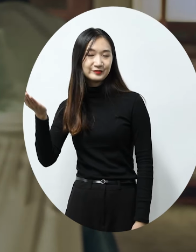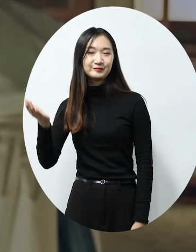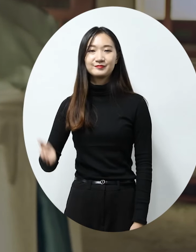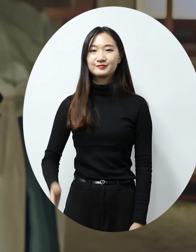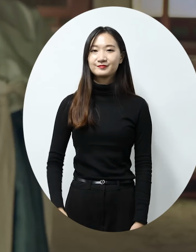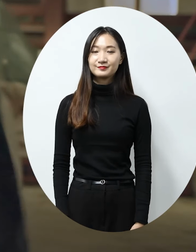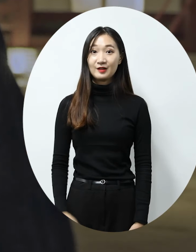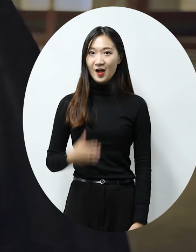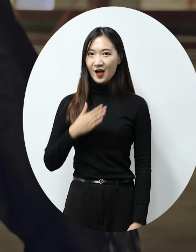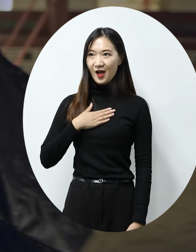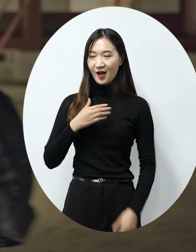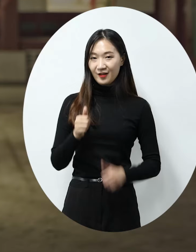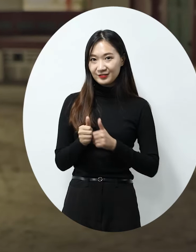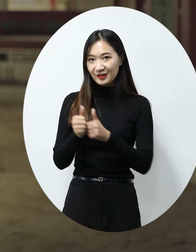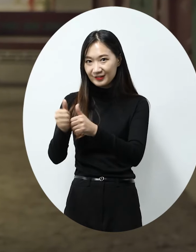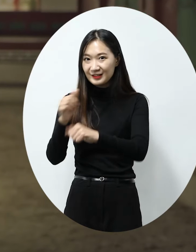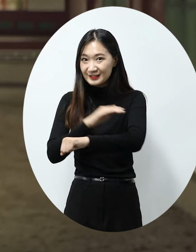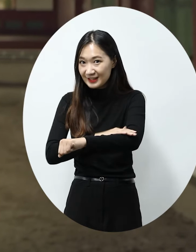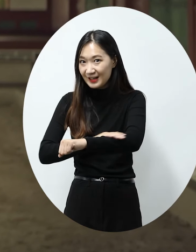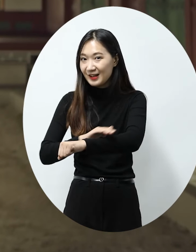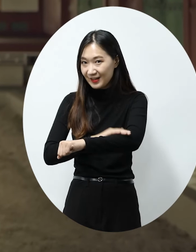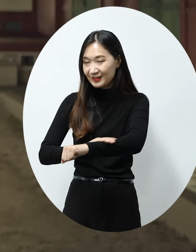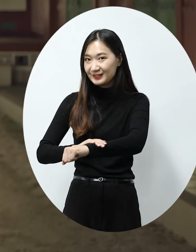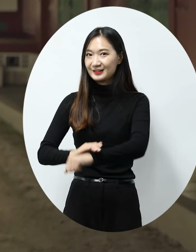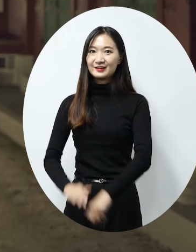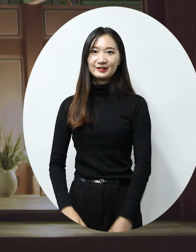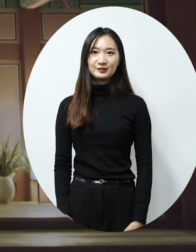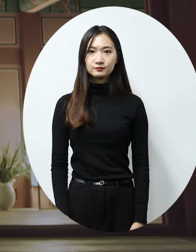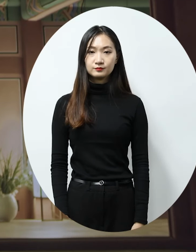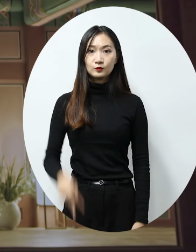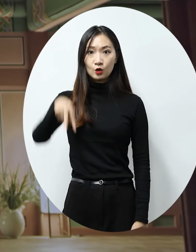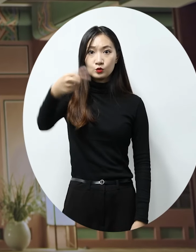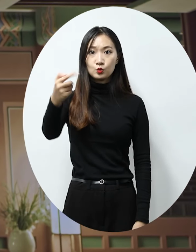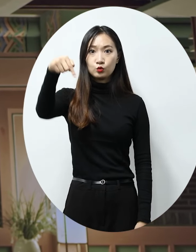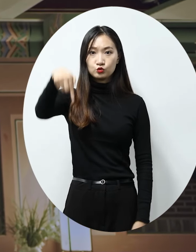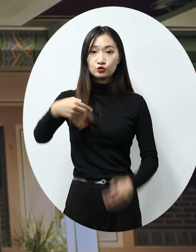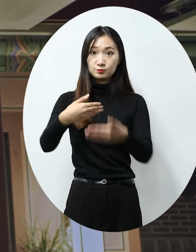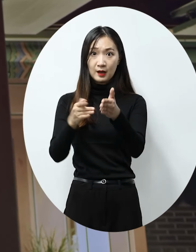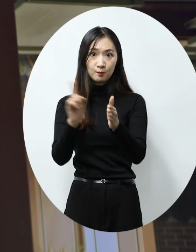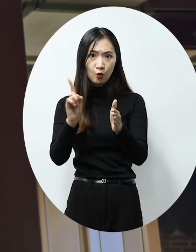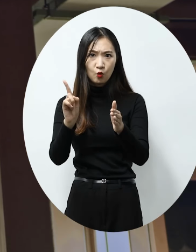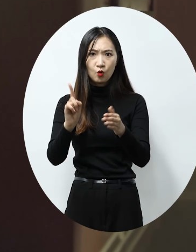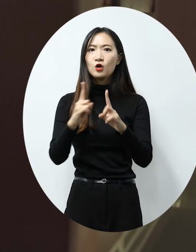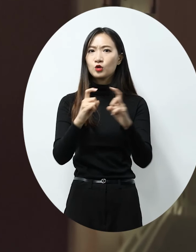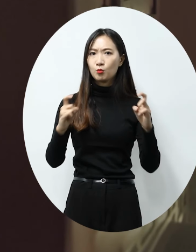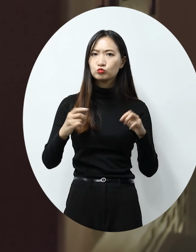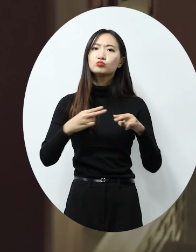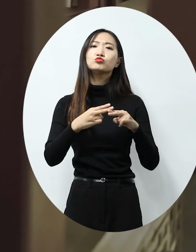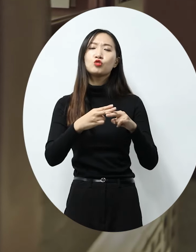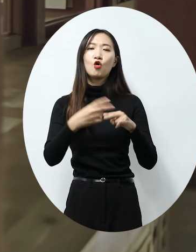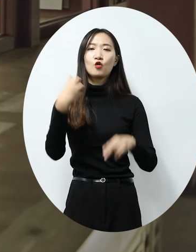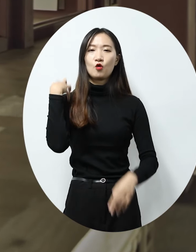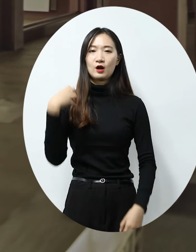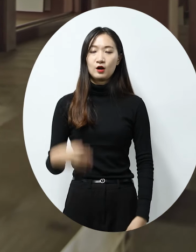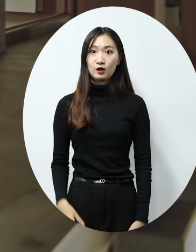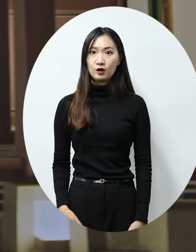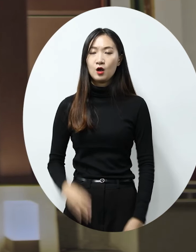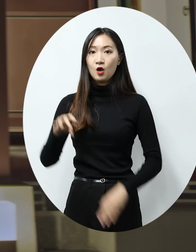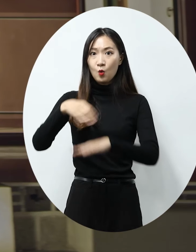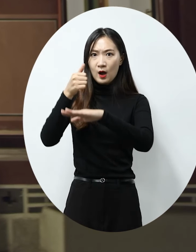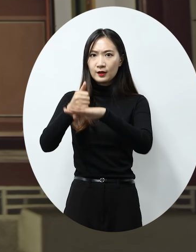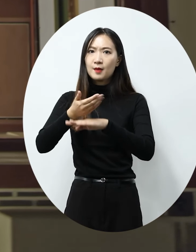저 따라오길 잘한 것 같은데요 소주방은 경복궁의 부엌입니다 임금님의